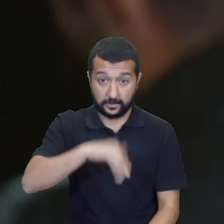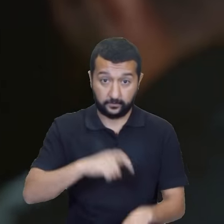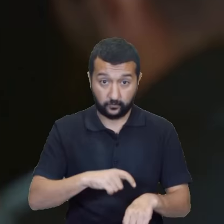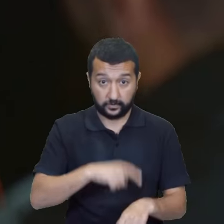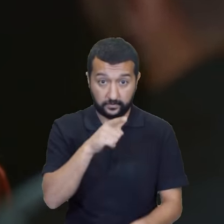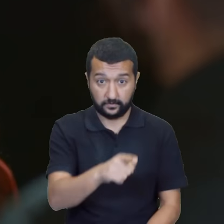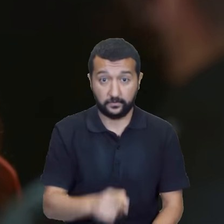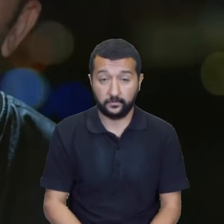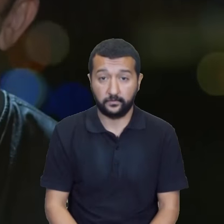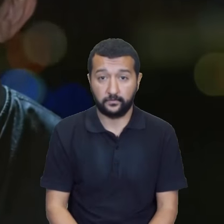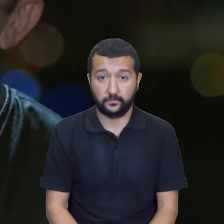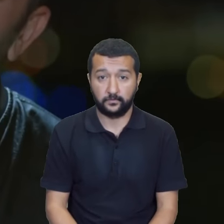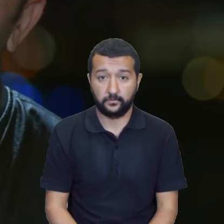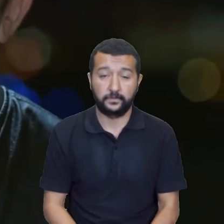saatte?